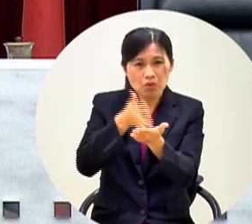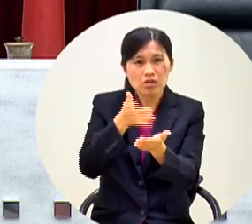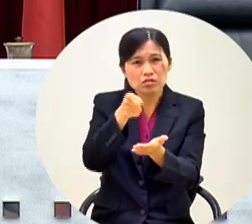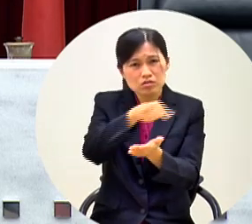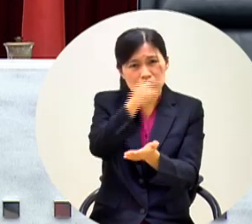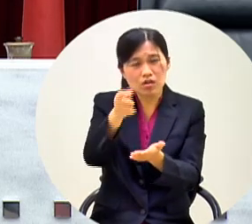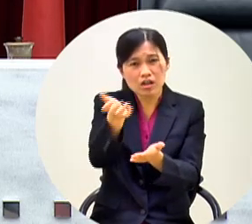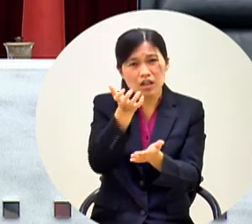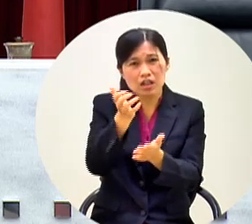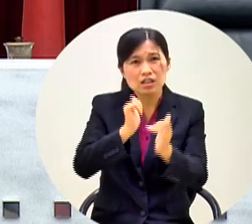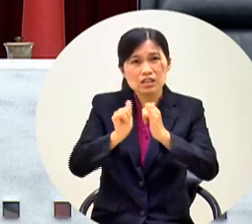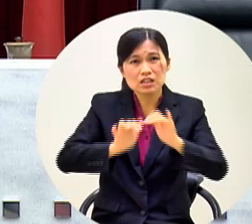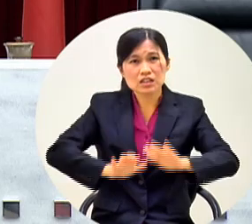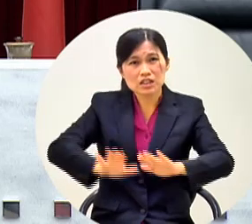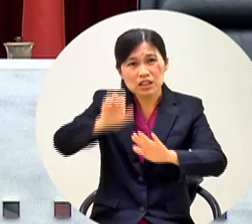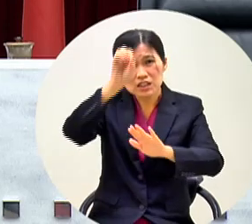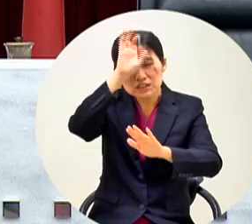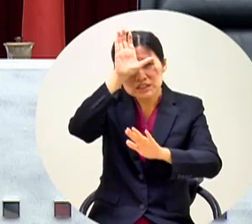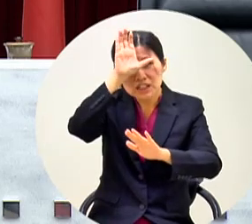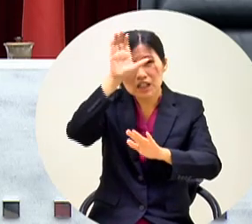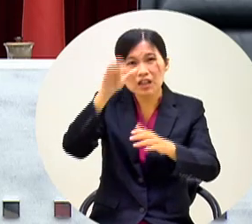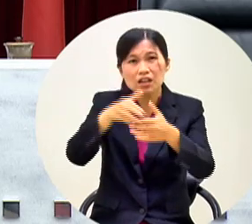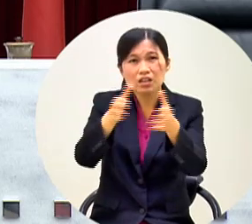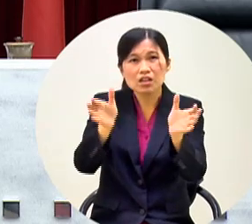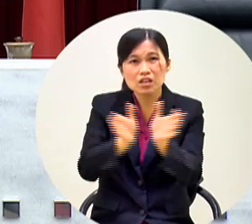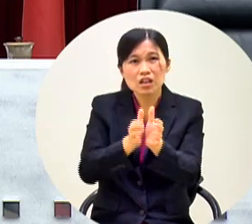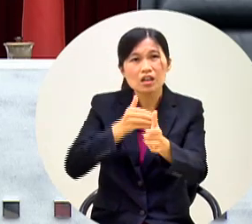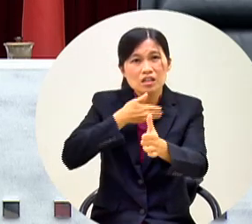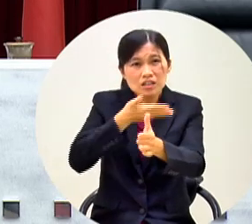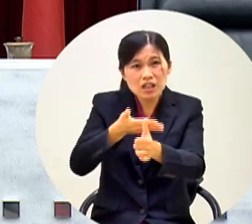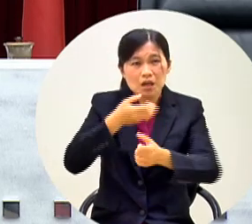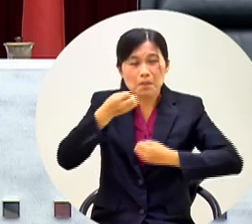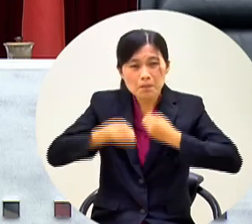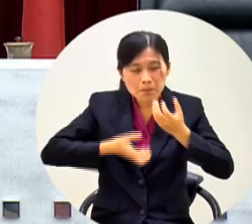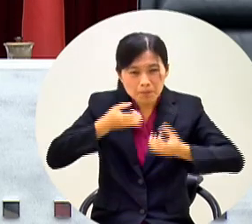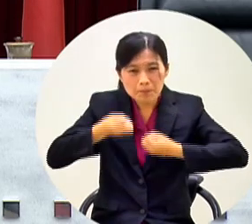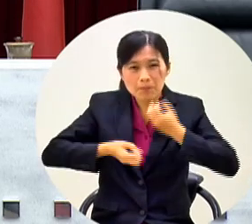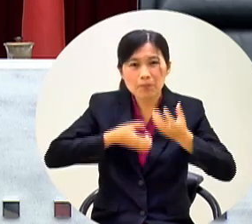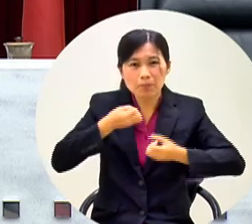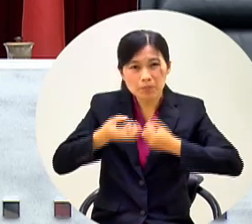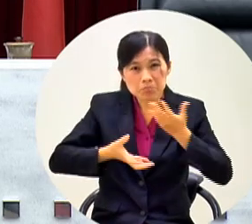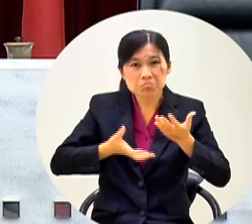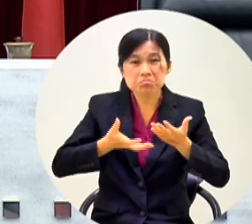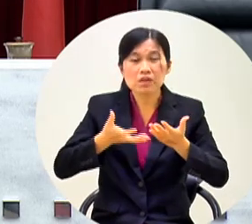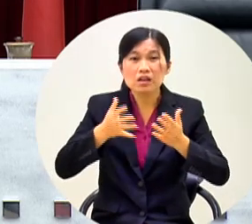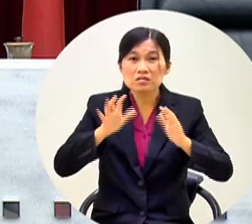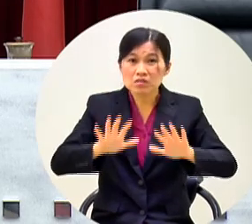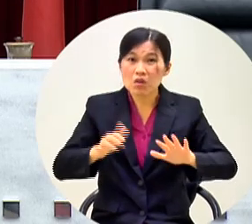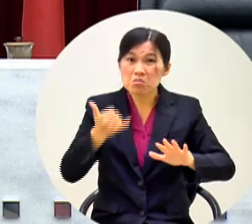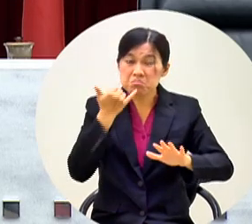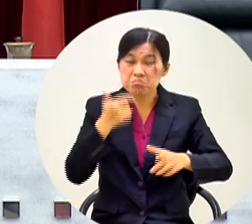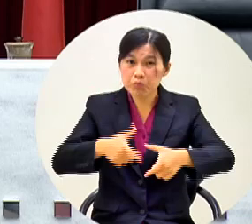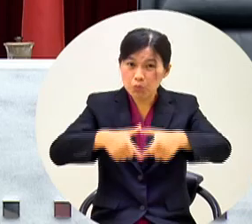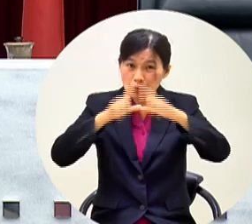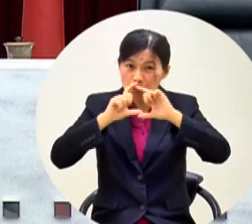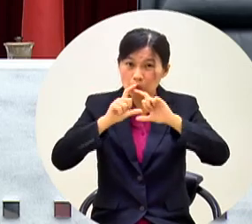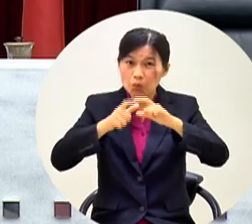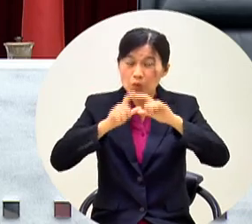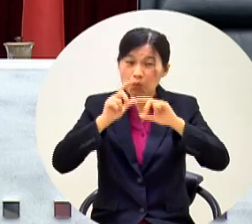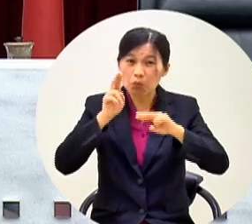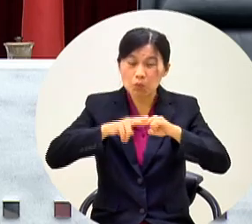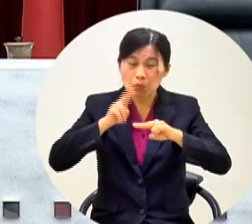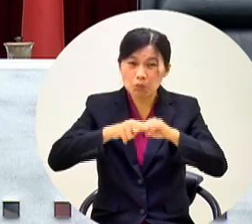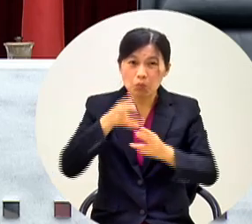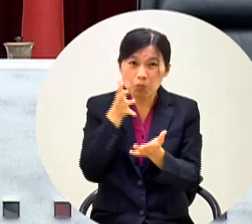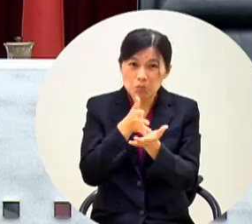的让你们表达你们的意见了，是不是请你们回到你们的 座位来发言。